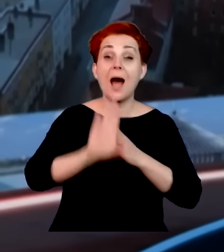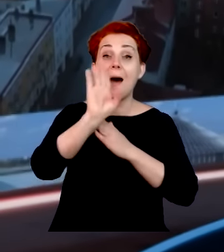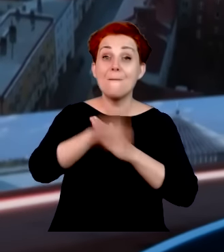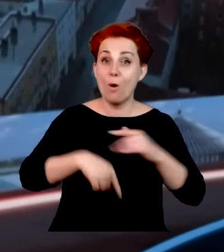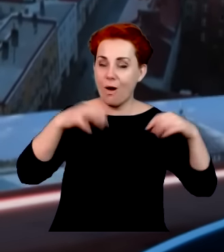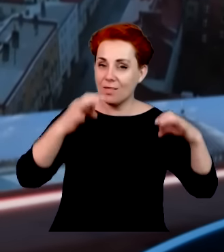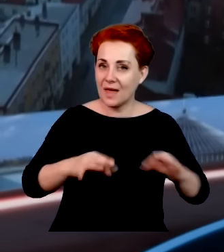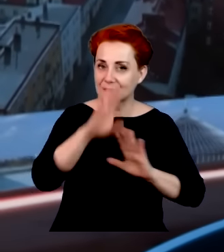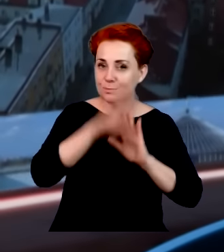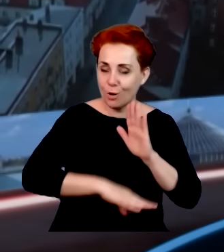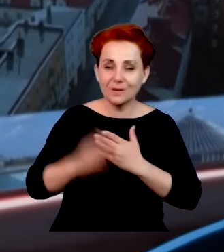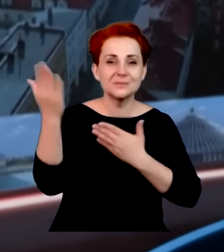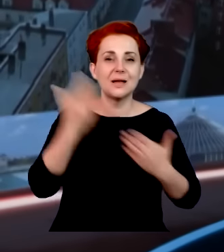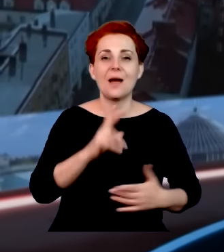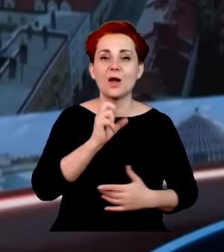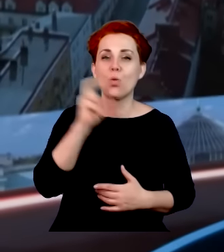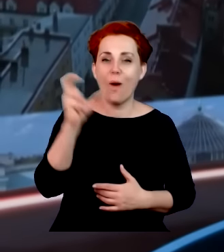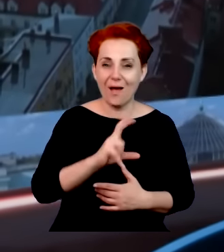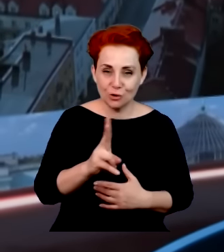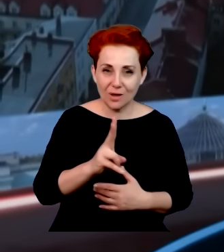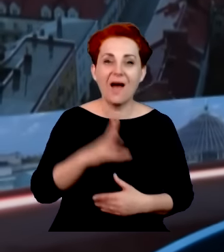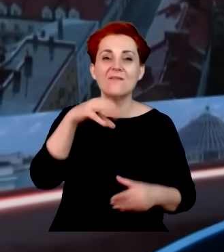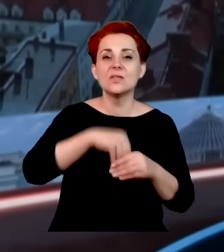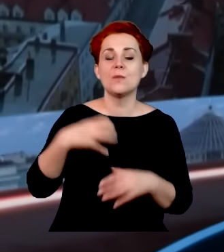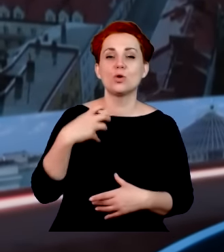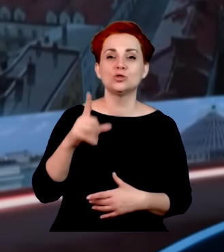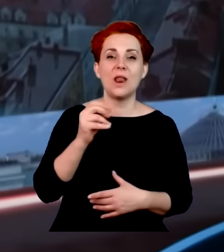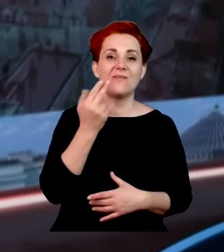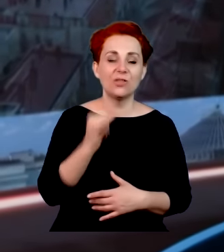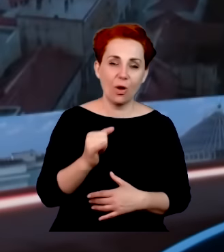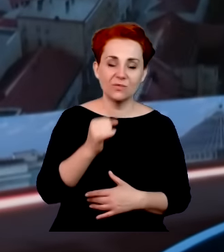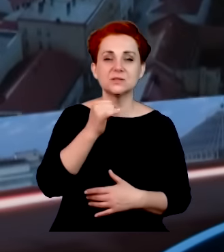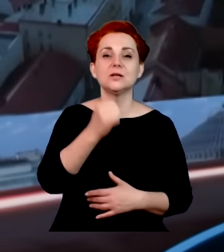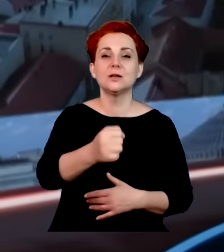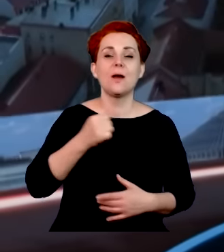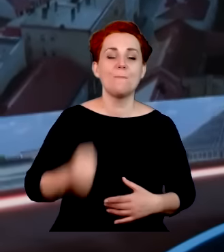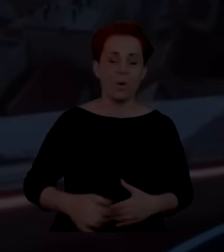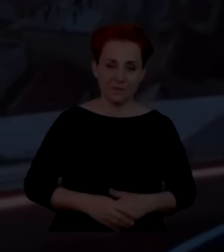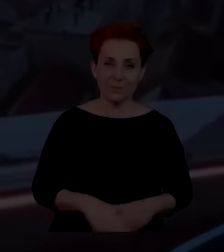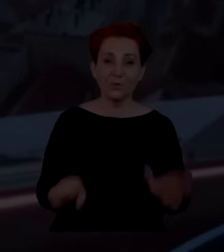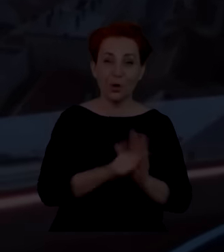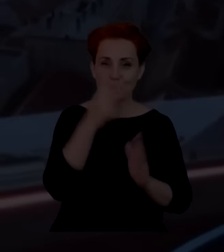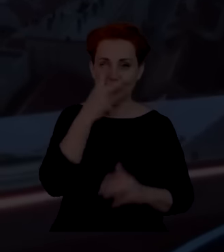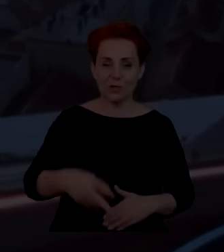Miłosz Kłeczek zaprasza. Jednym z gości będzie Marcin Romanowski, poseł suwerennej Polski. Do zobaczenia!